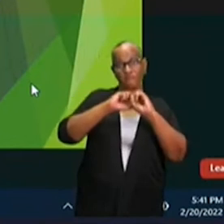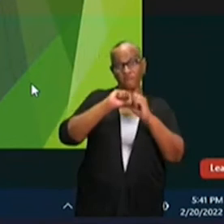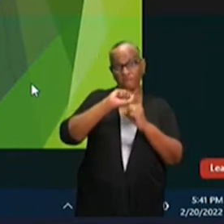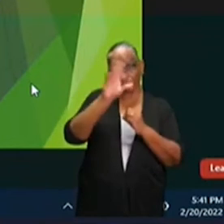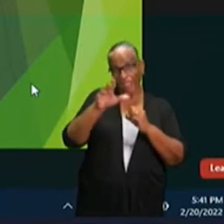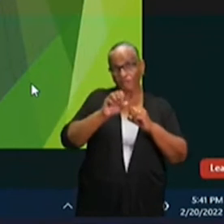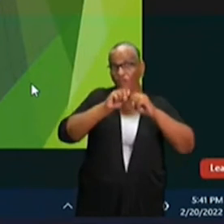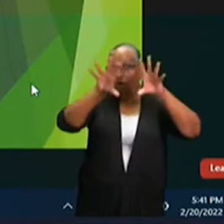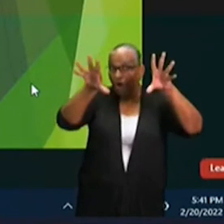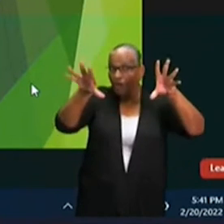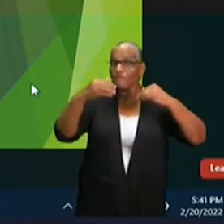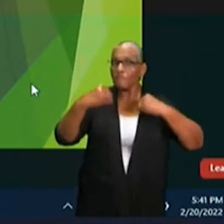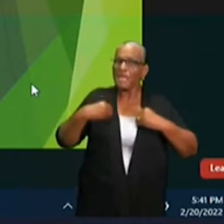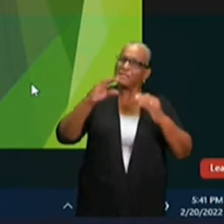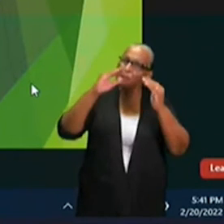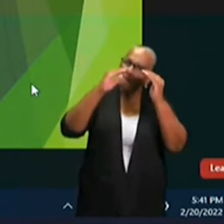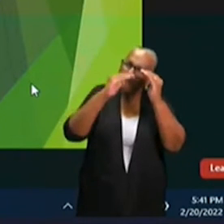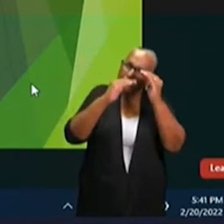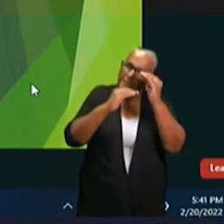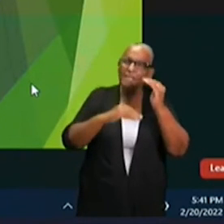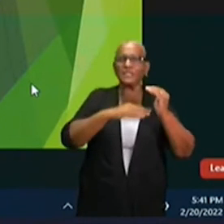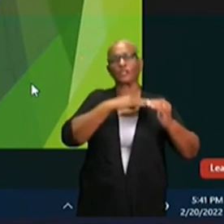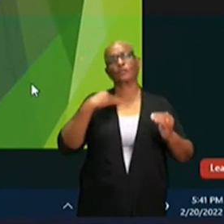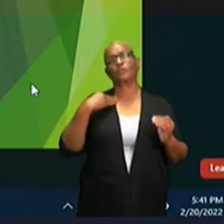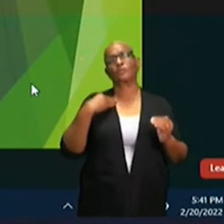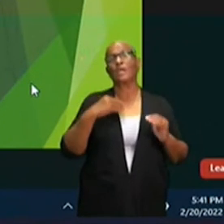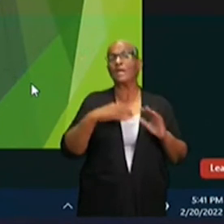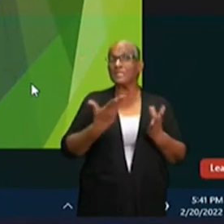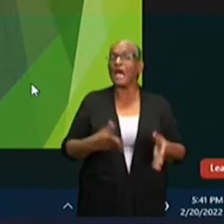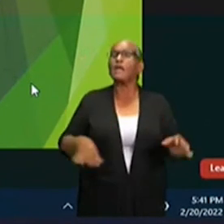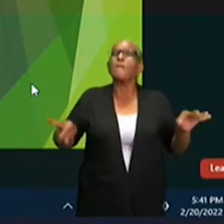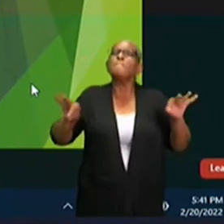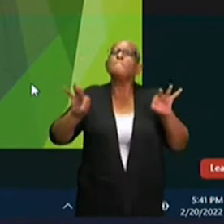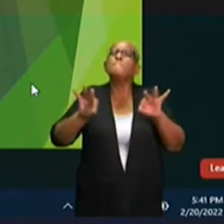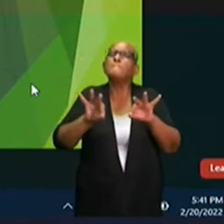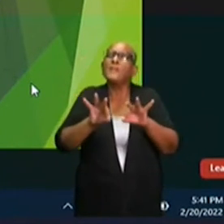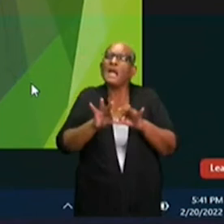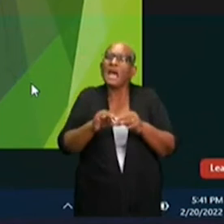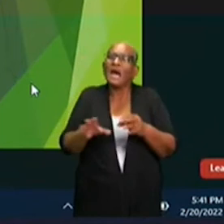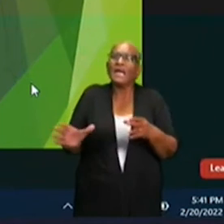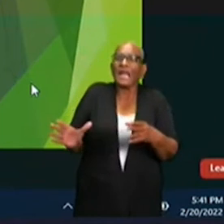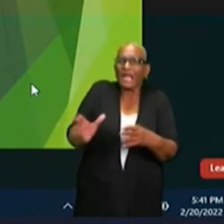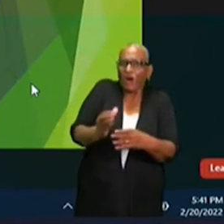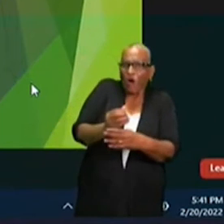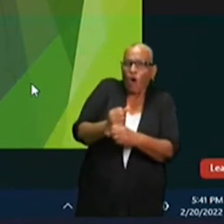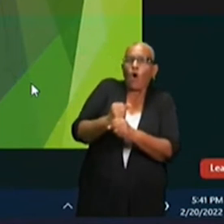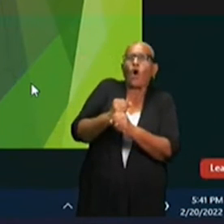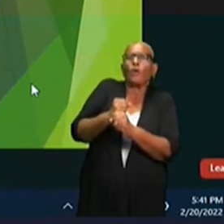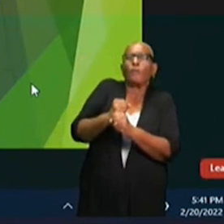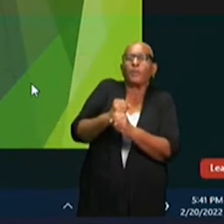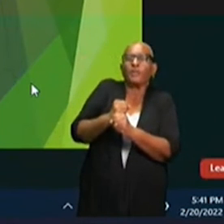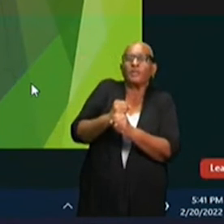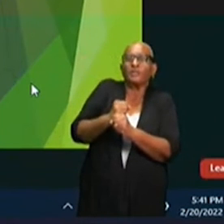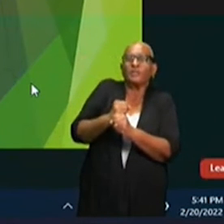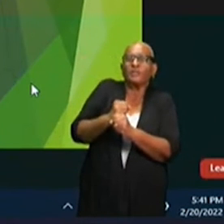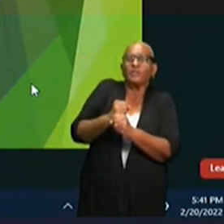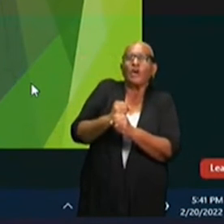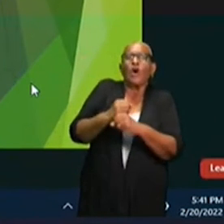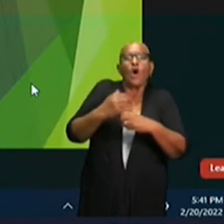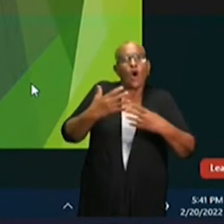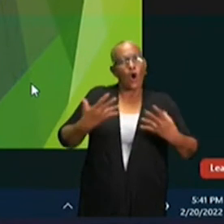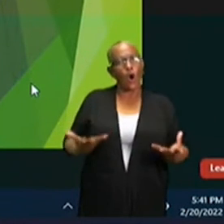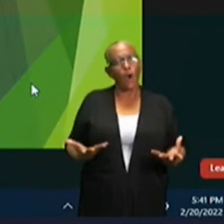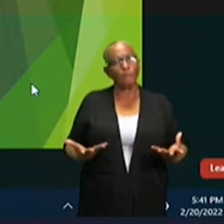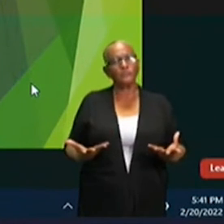daar zal zeker een belangrijke bijdrage is natuurlijk de natuurlijke immuniteit, maar ook de verworven in